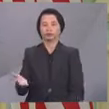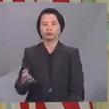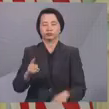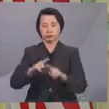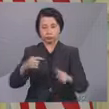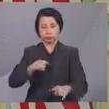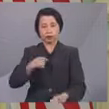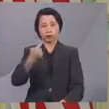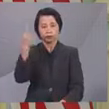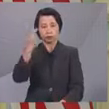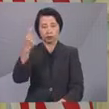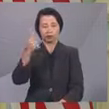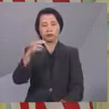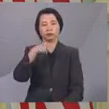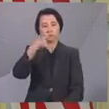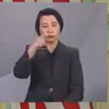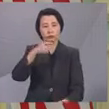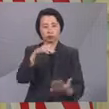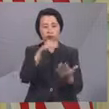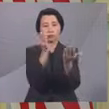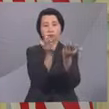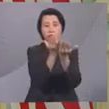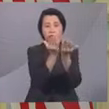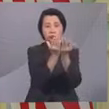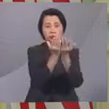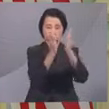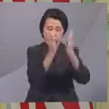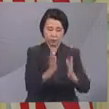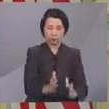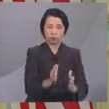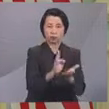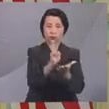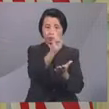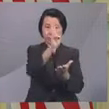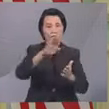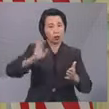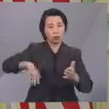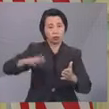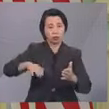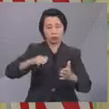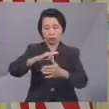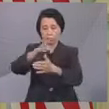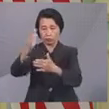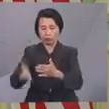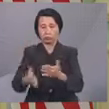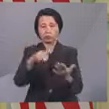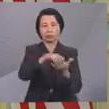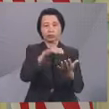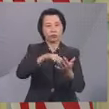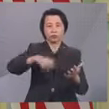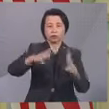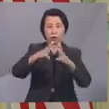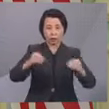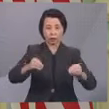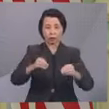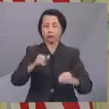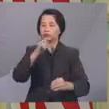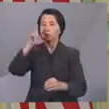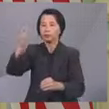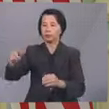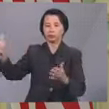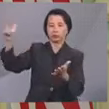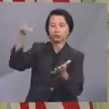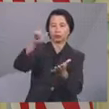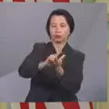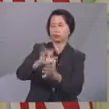sebutkan, pelajar kita yang masih belum tamat tempoh belajar misalnya, jadi tidak perlu